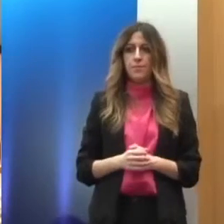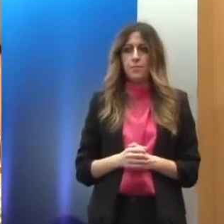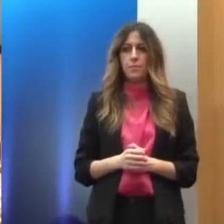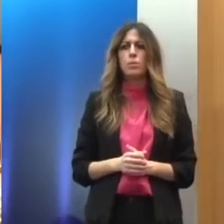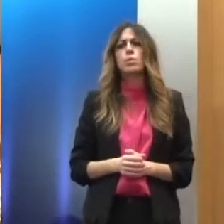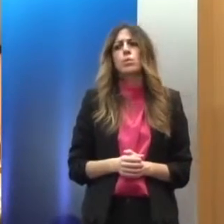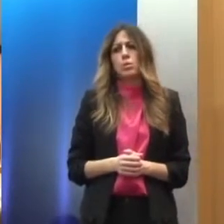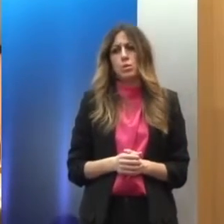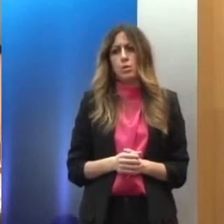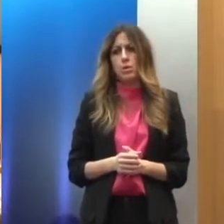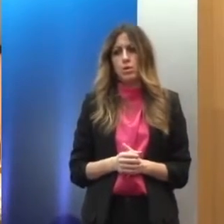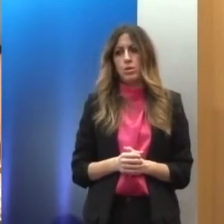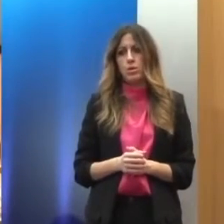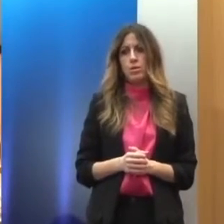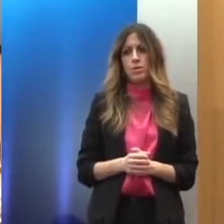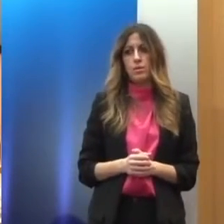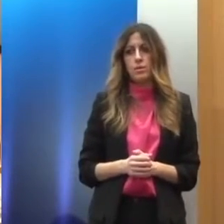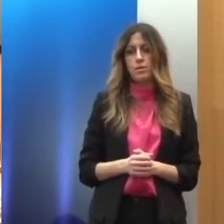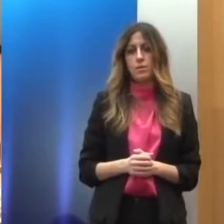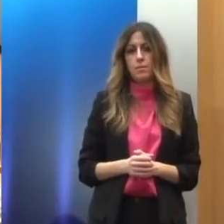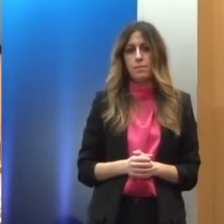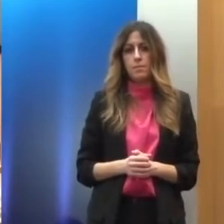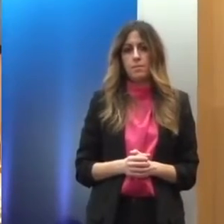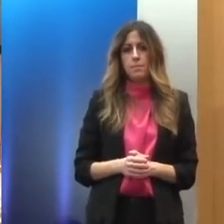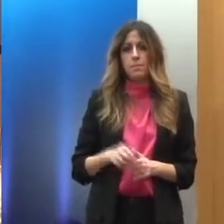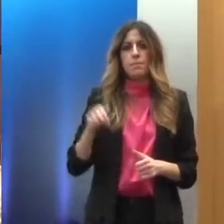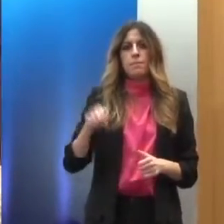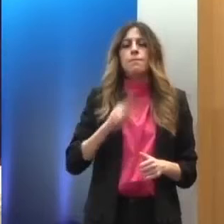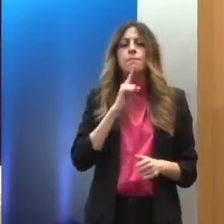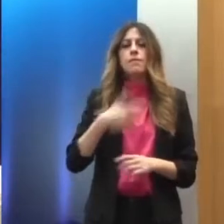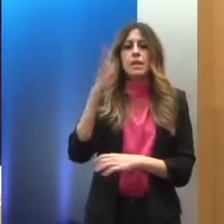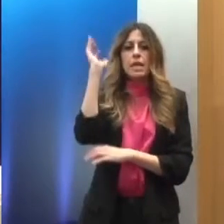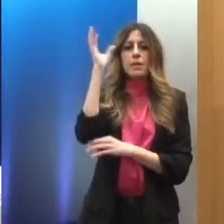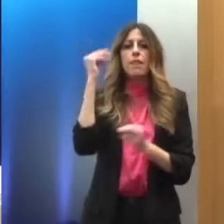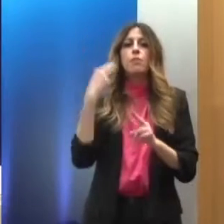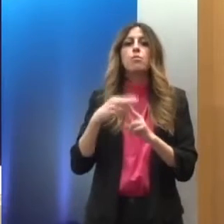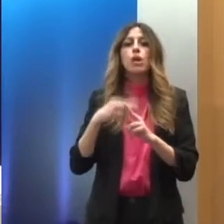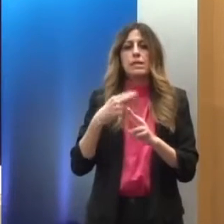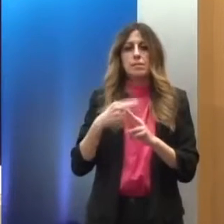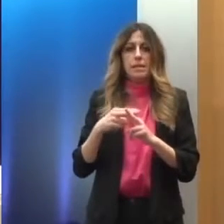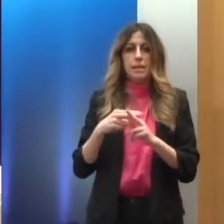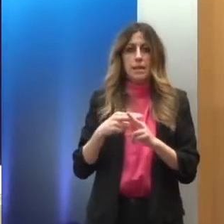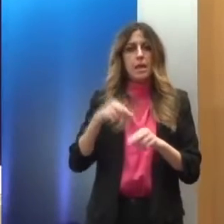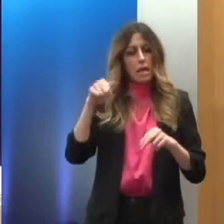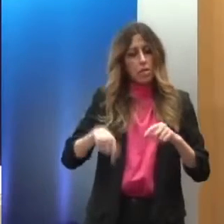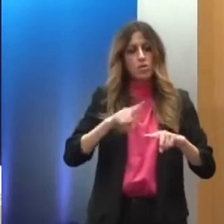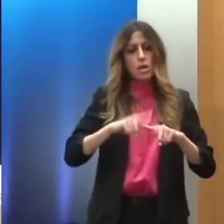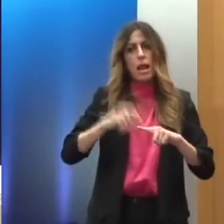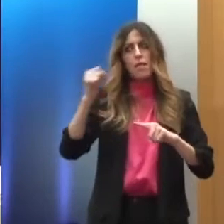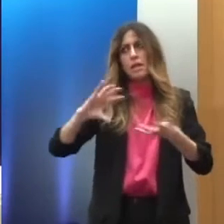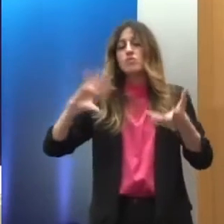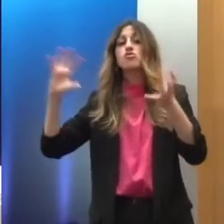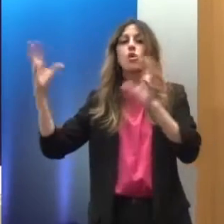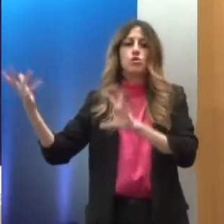μερίδα αυτή δεν θα μπορούσε να γίνεται σε πιο κρίσιμη στιγμή και συνολικά για την Ευρώπη και τον κόσμο σε θέματα ιδίως ρατσισμού